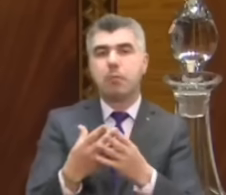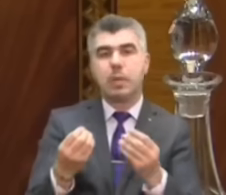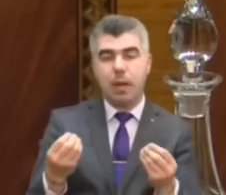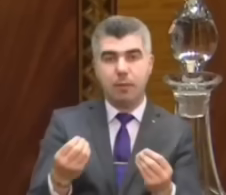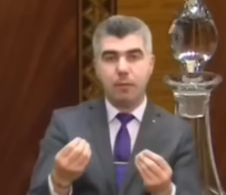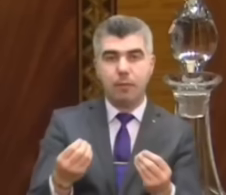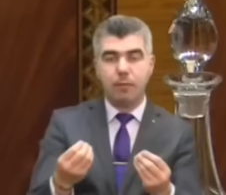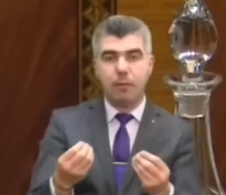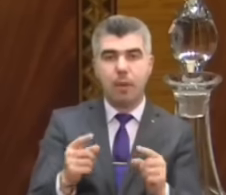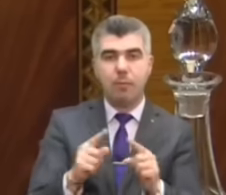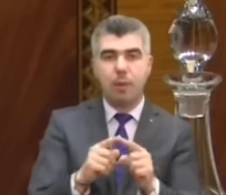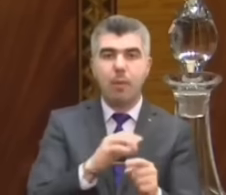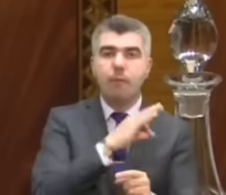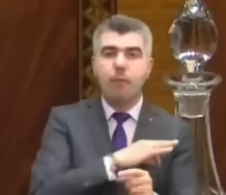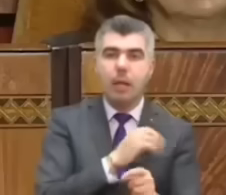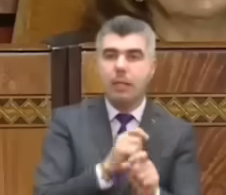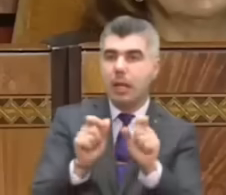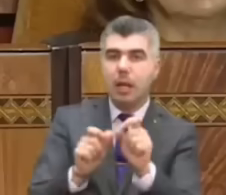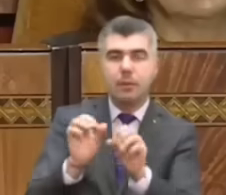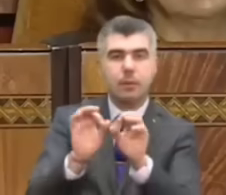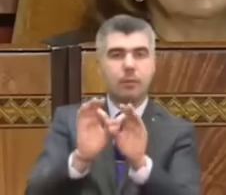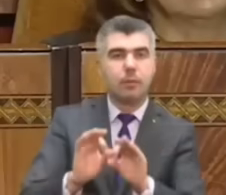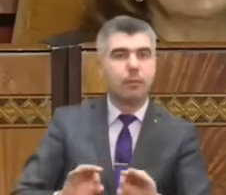للمصلحة العامة.